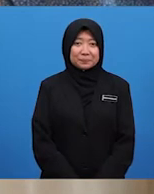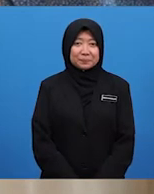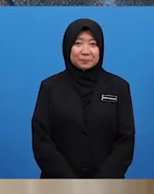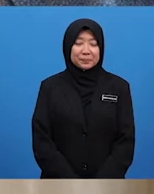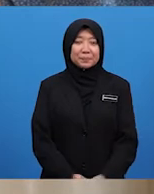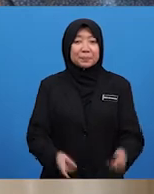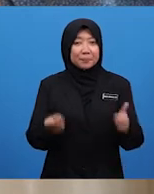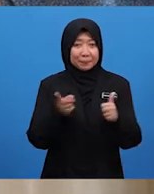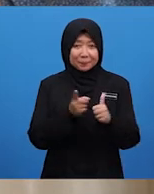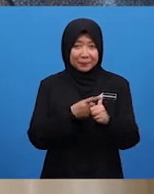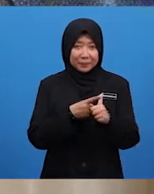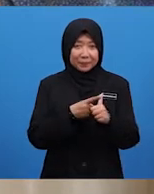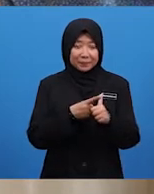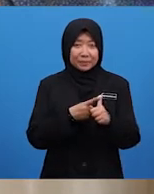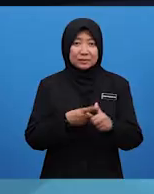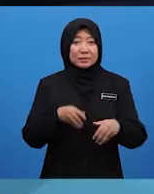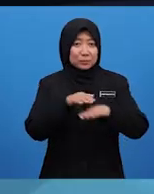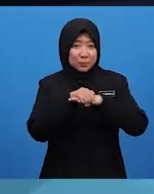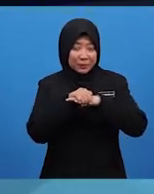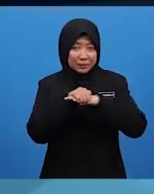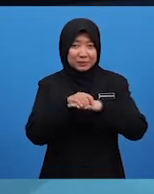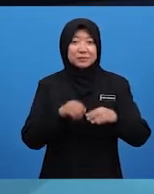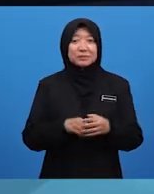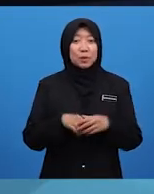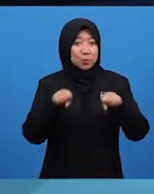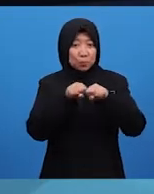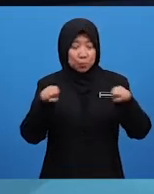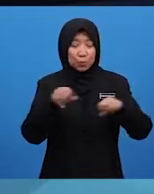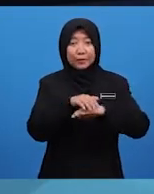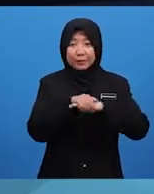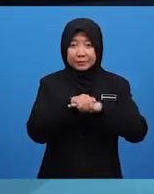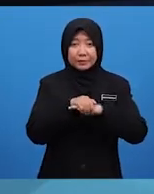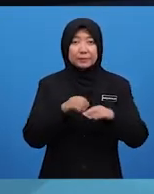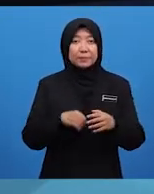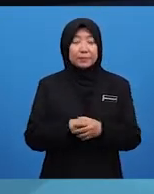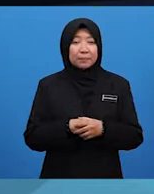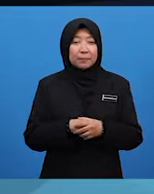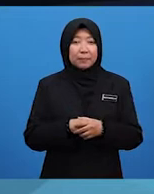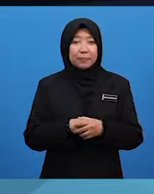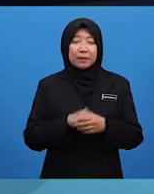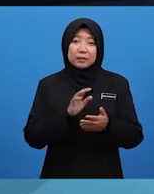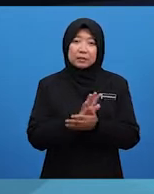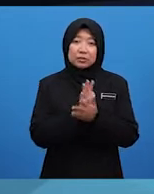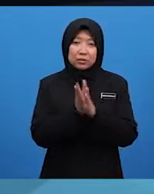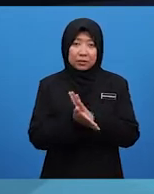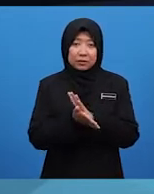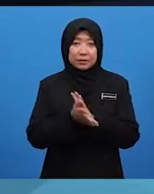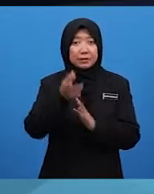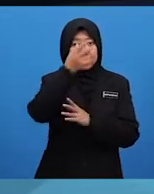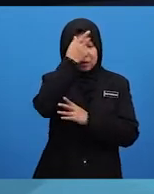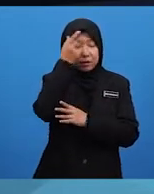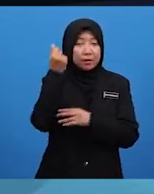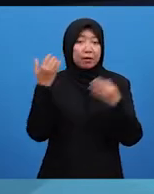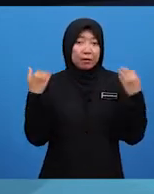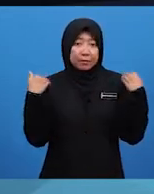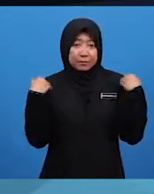Yang pertama, smoke Inggeris. Smoke Inggeris merupakan smoke yang terjadi kerana